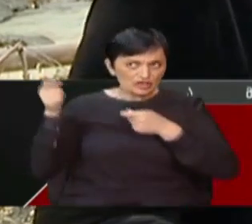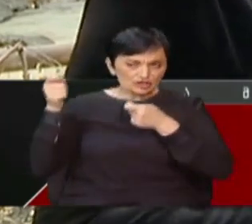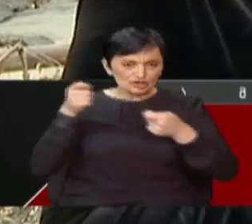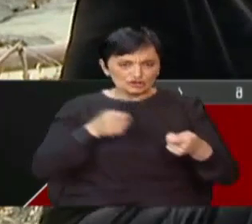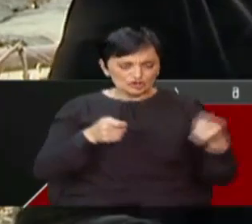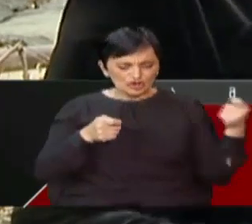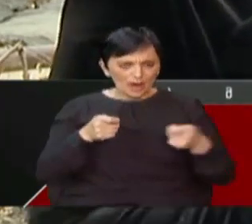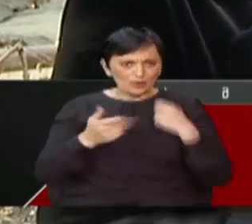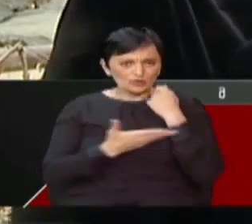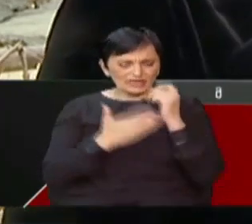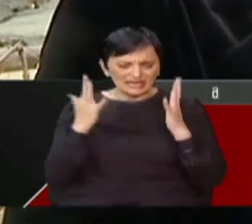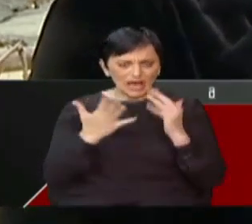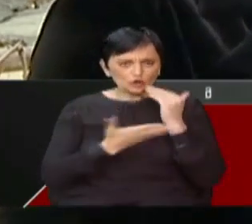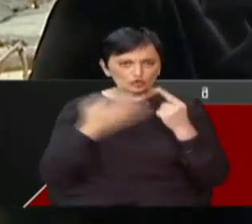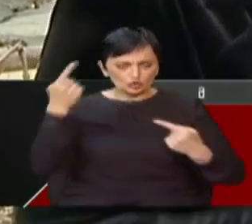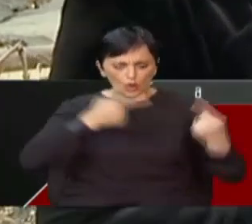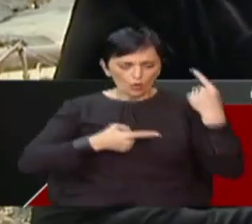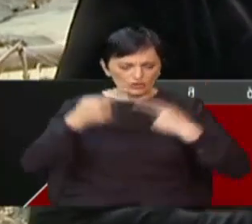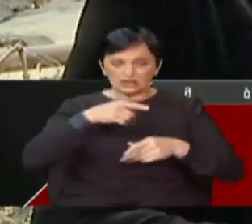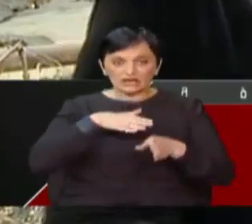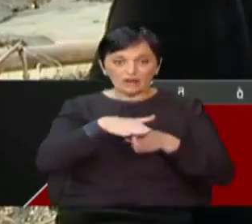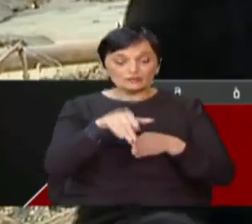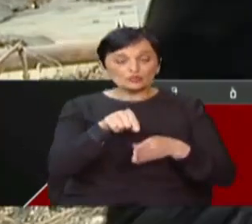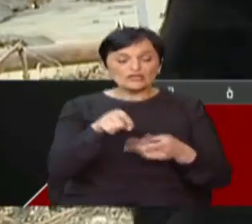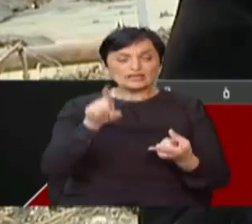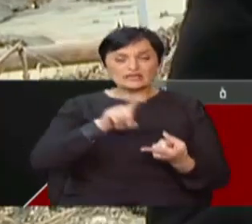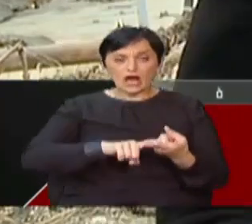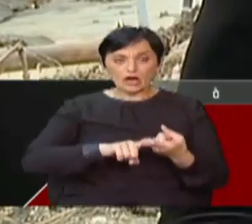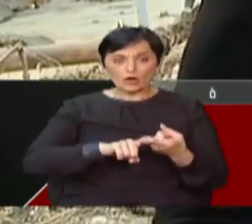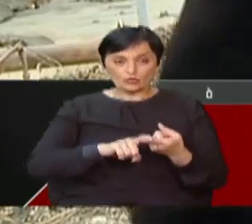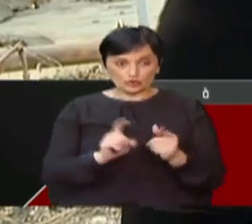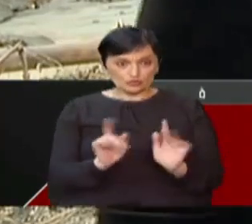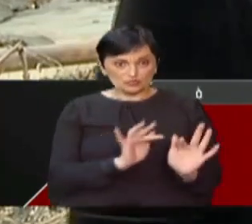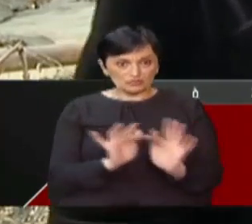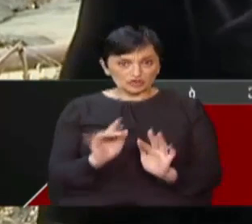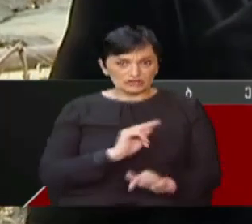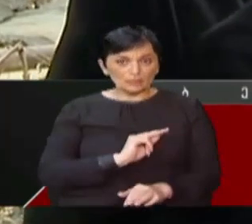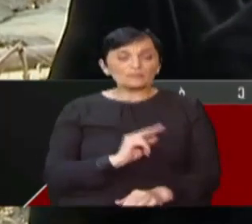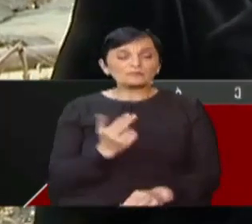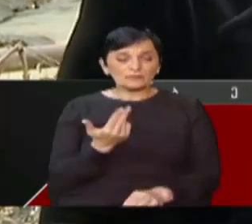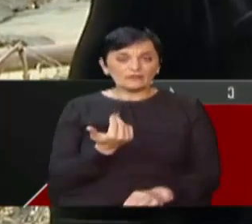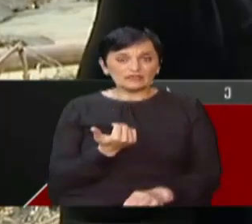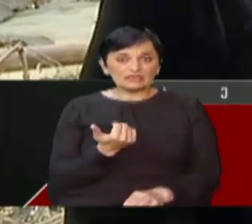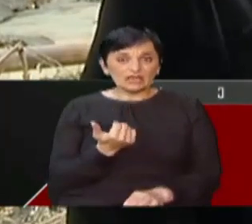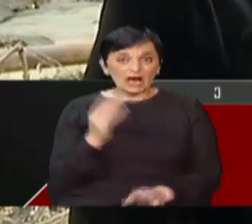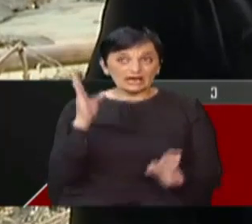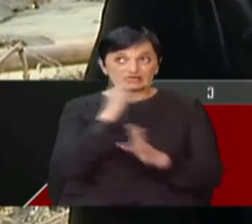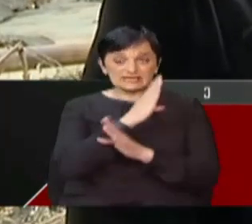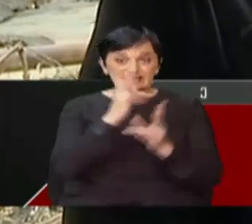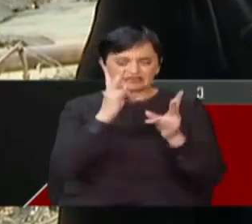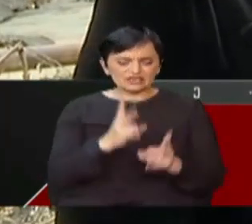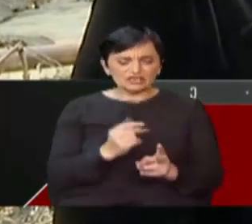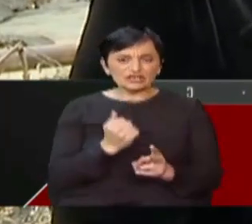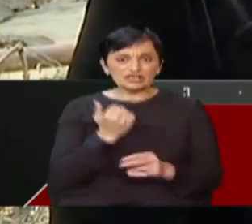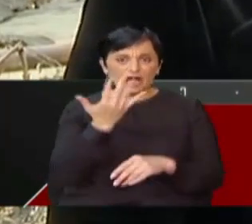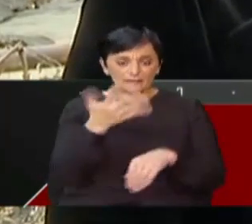სხვადასხვა ხეებით და ტოტებით იყო გავსებული, ამასთან დაკავშირებით თუ მიმდინარეობს სამუშაო? დიახ, სტიქიიდან უკვე